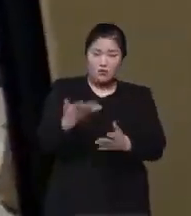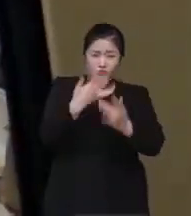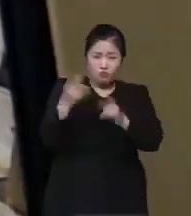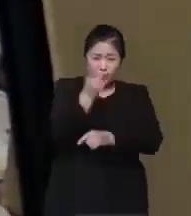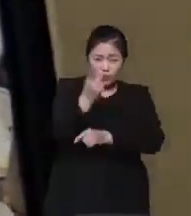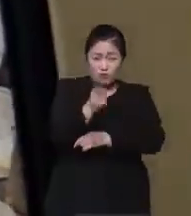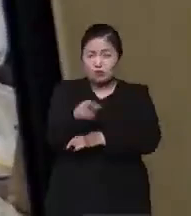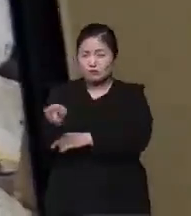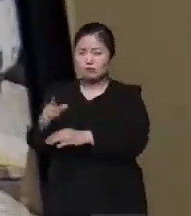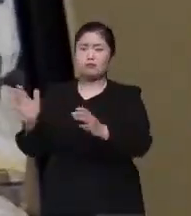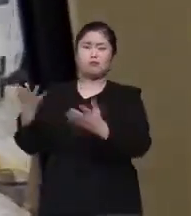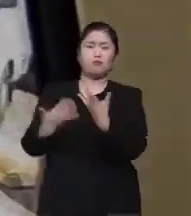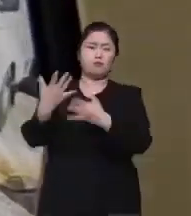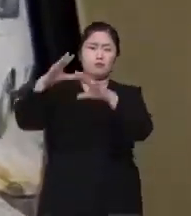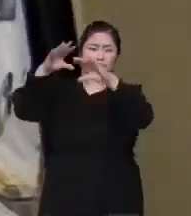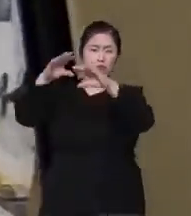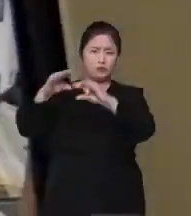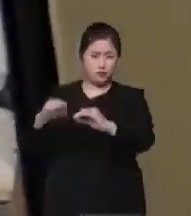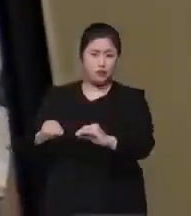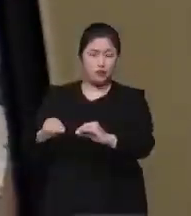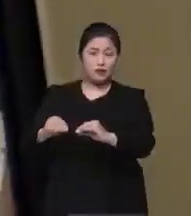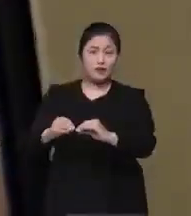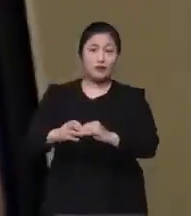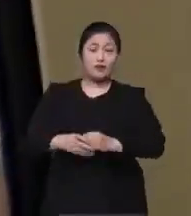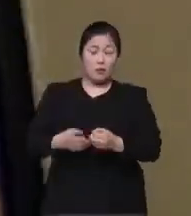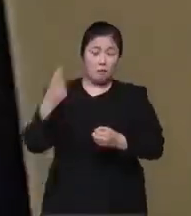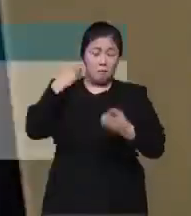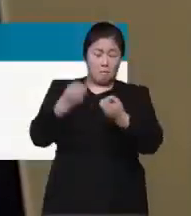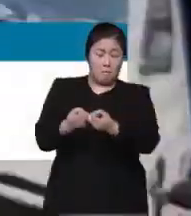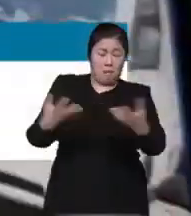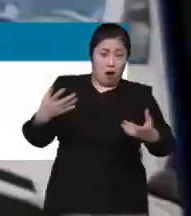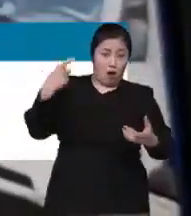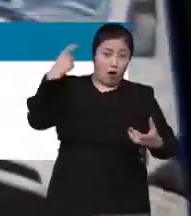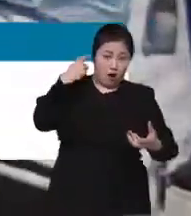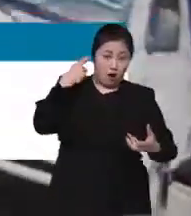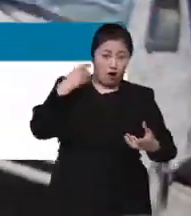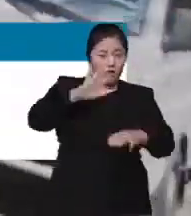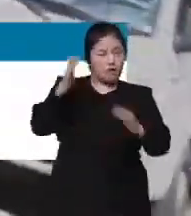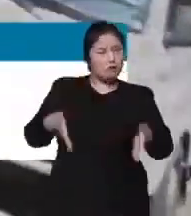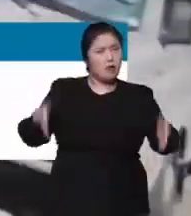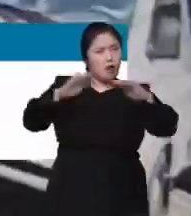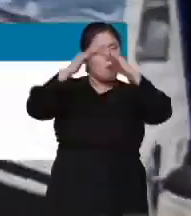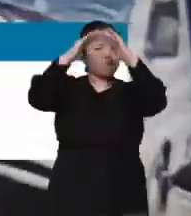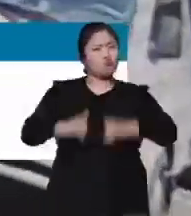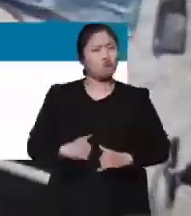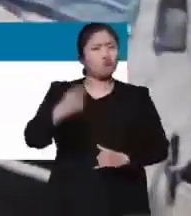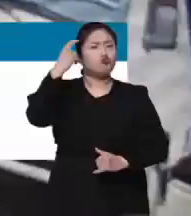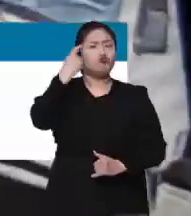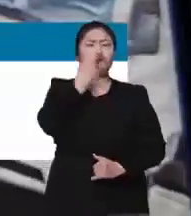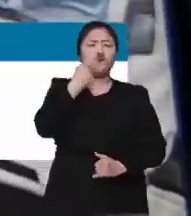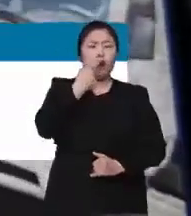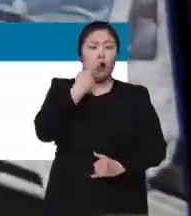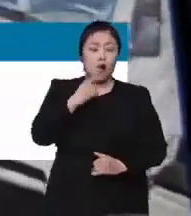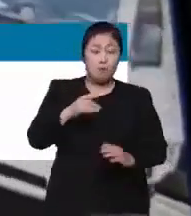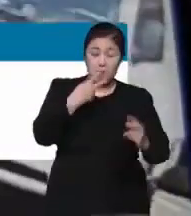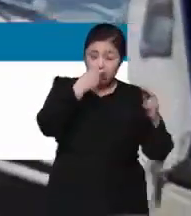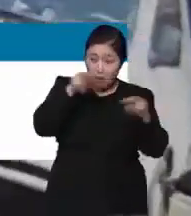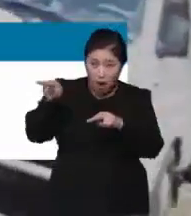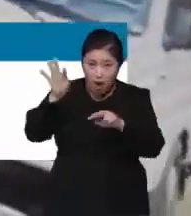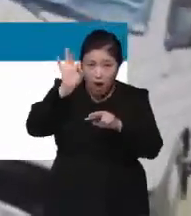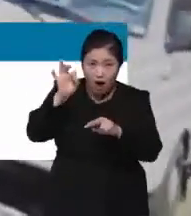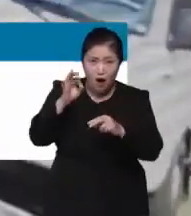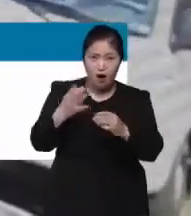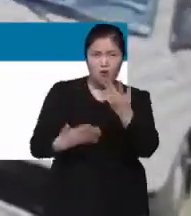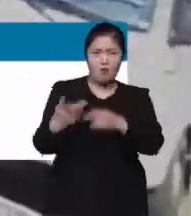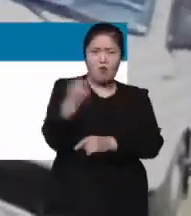들고 달려와 불을 끕니다. 빵 하는 소리가 나더라고요. 처음에는 이제 건물이 뭐 무너진 줄 알고 봤는데 누가